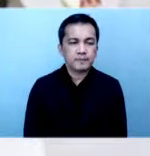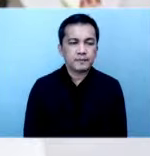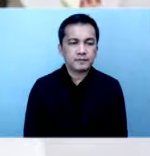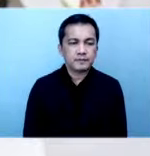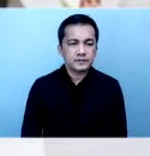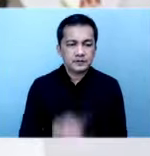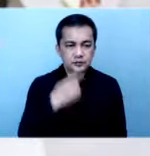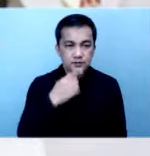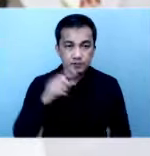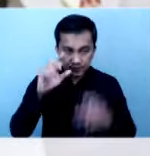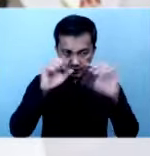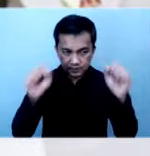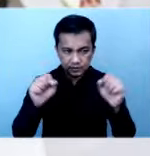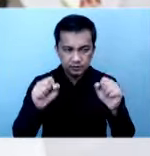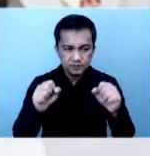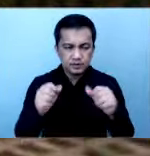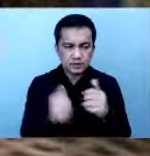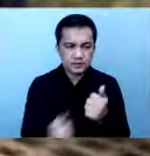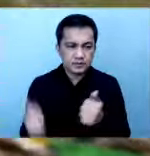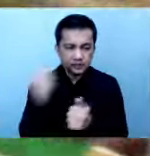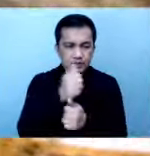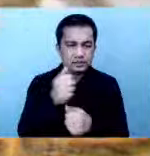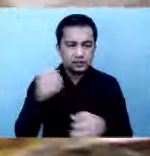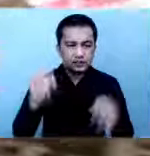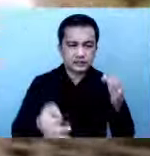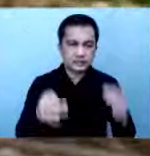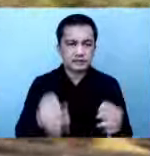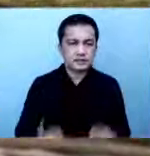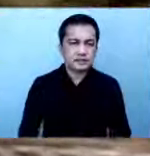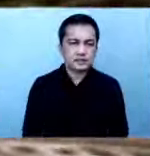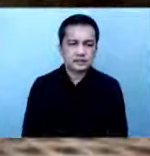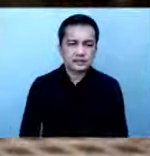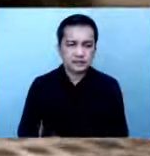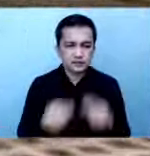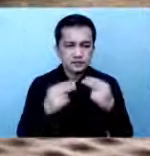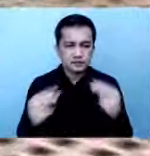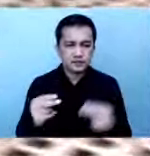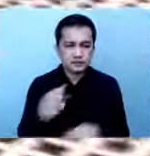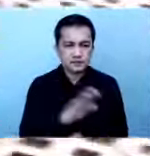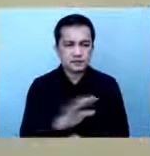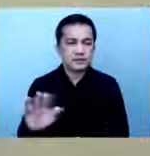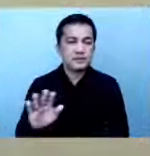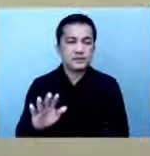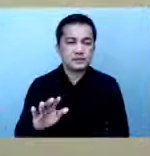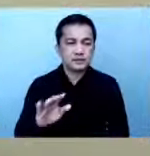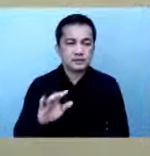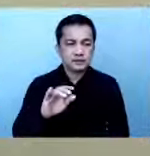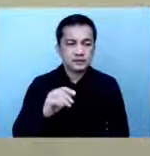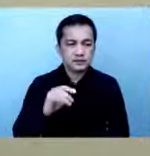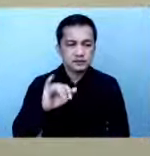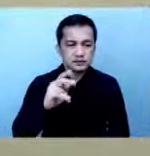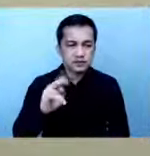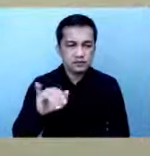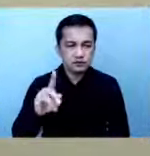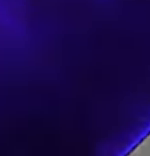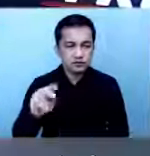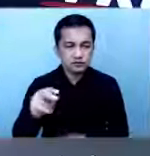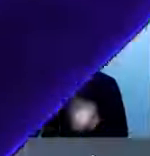Pangulo na mananaig ang hustisya. Nagbabalita mula sa Frontline, Jenny Dongon, News